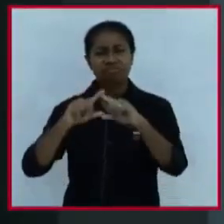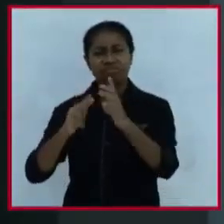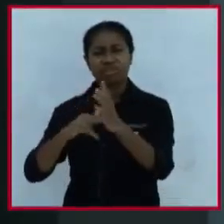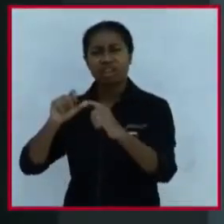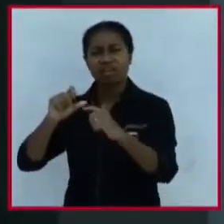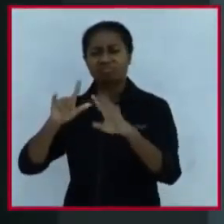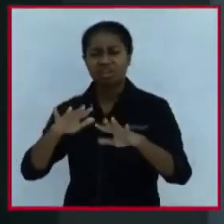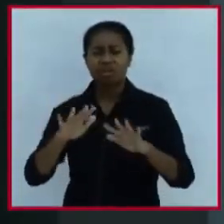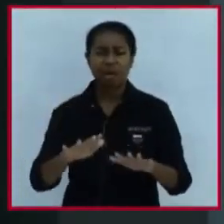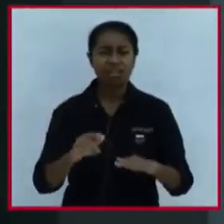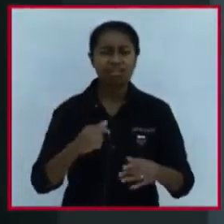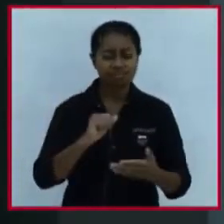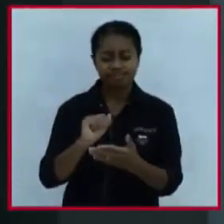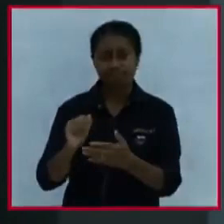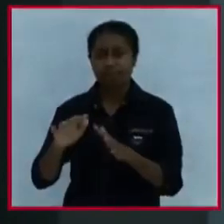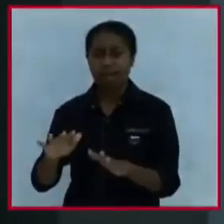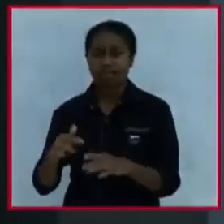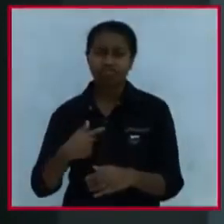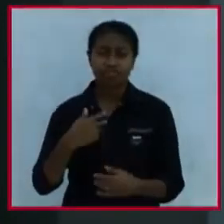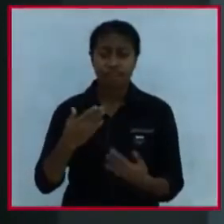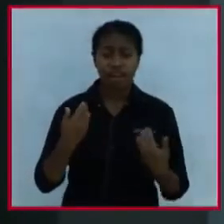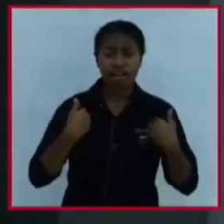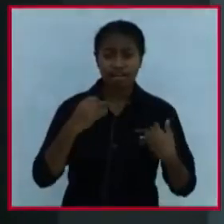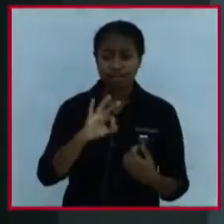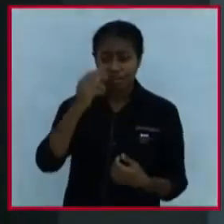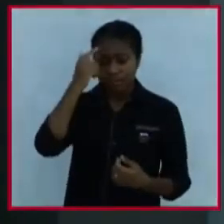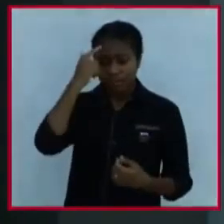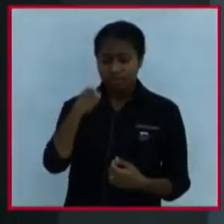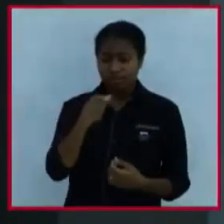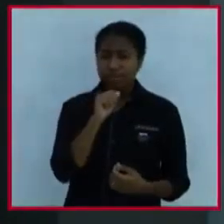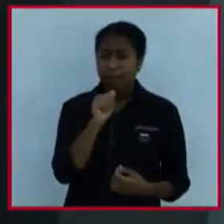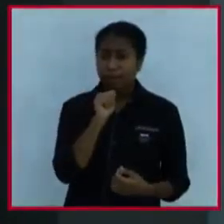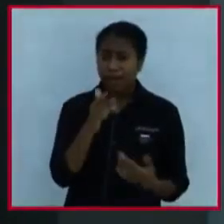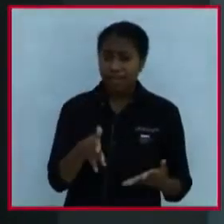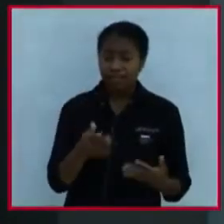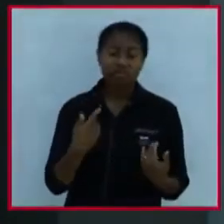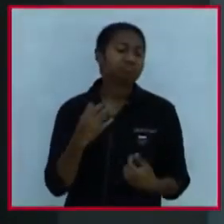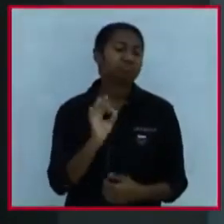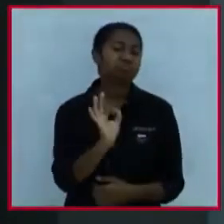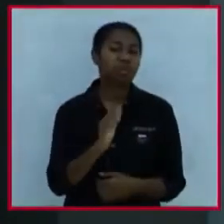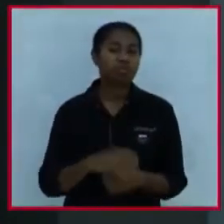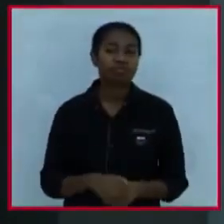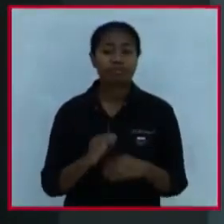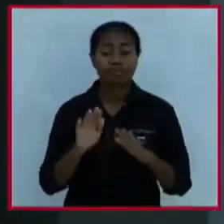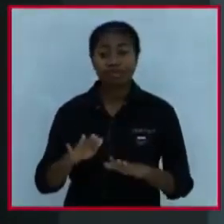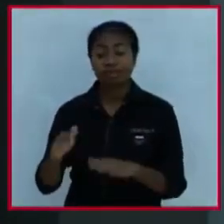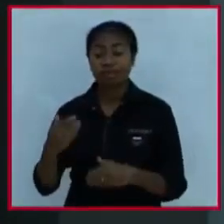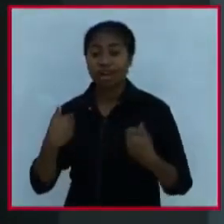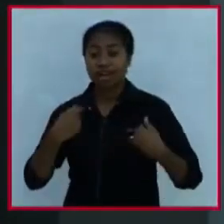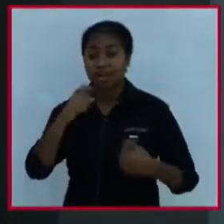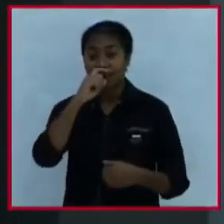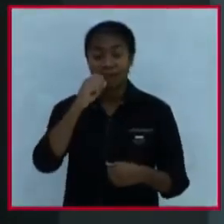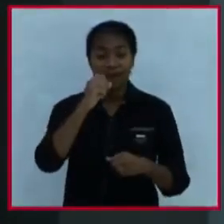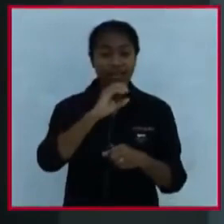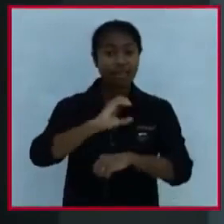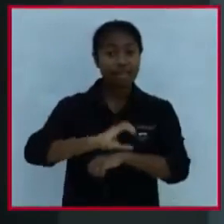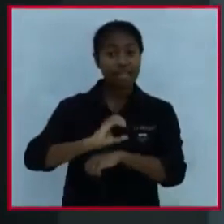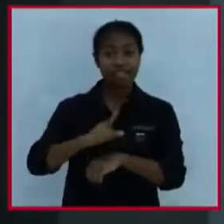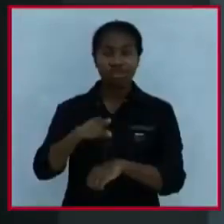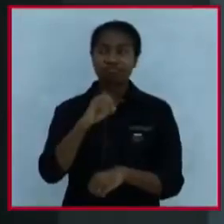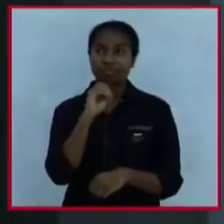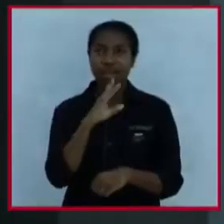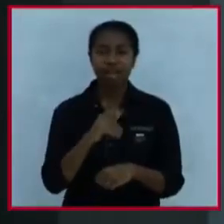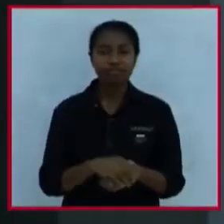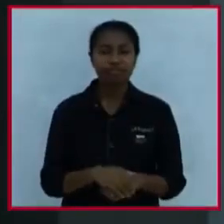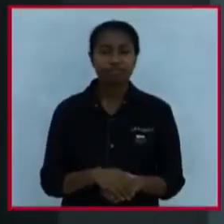juga yang tidak mau menduga-duga sampai seorang bapak gereja namanya origenes dia bilang bahwa